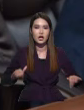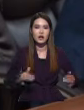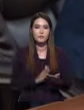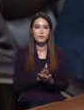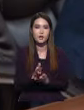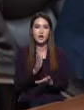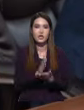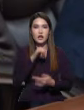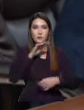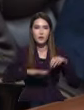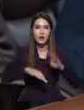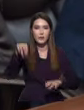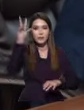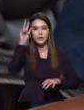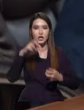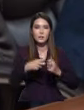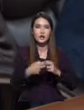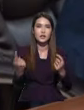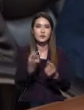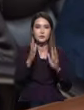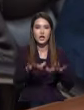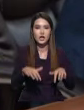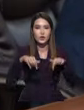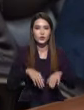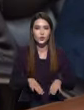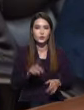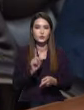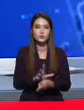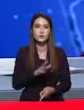және цифрландыру мәселелері бірінші орында шешілуі тиіс мәселе.